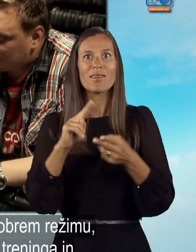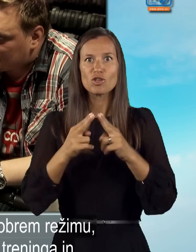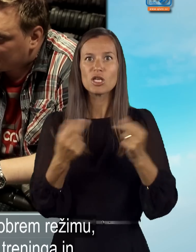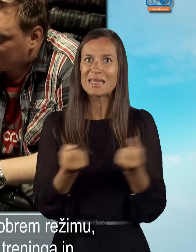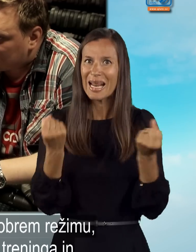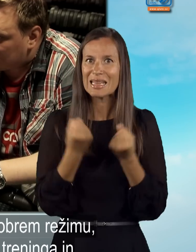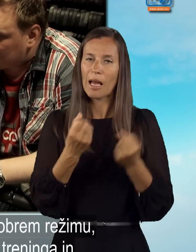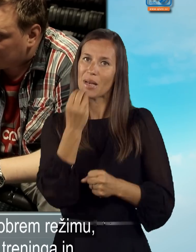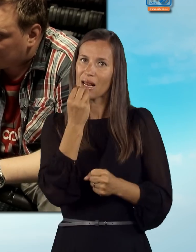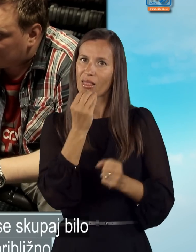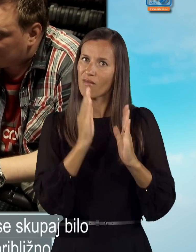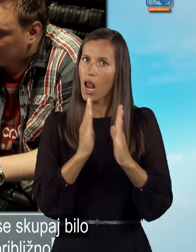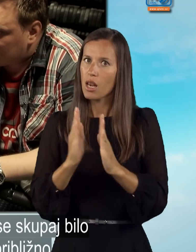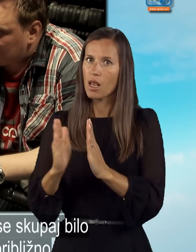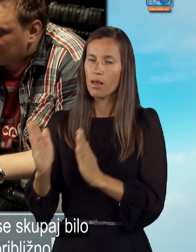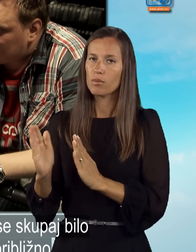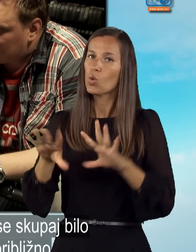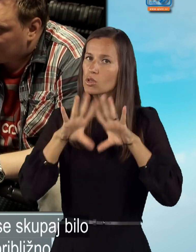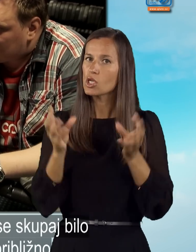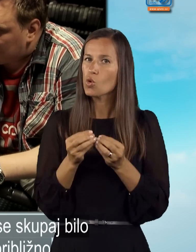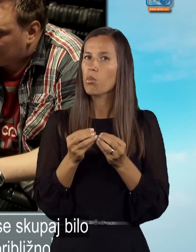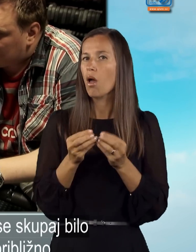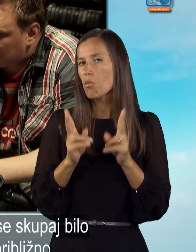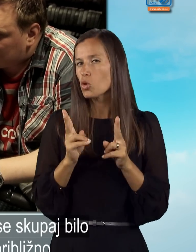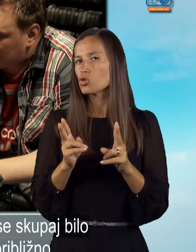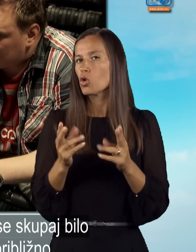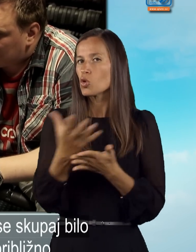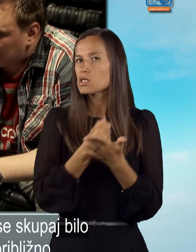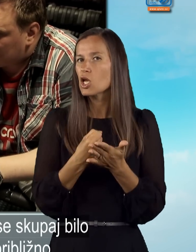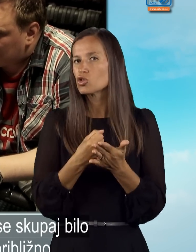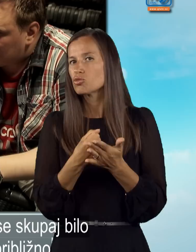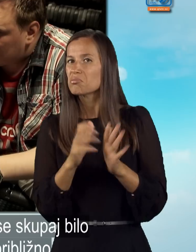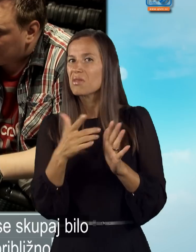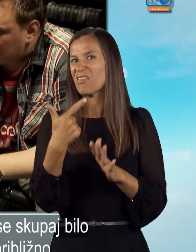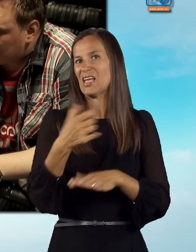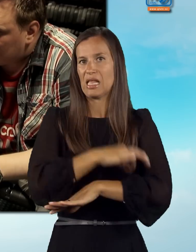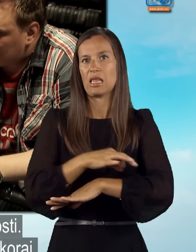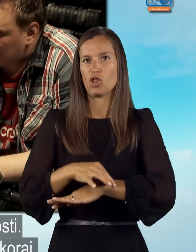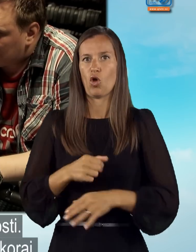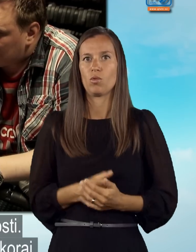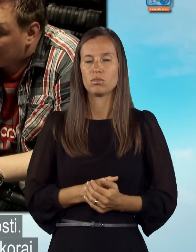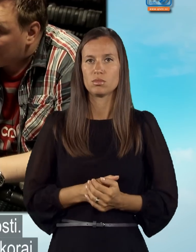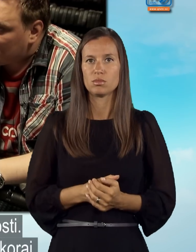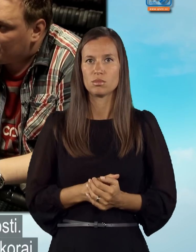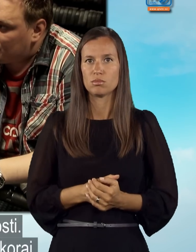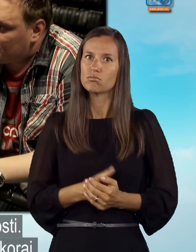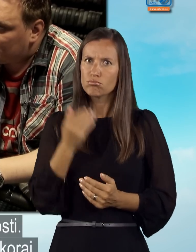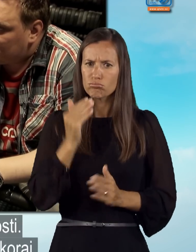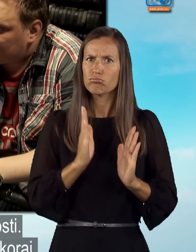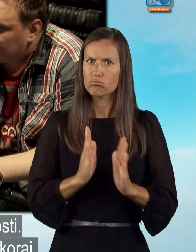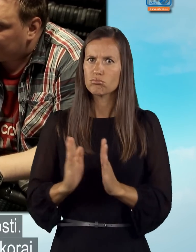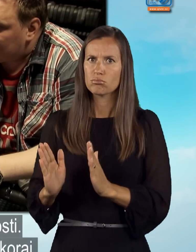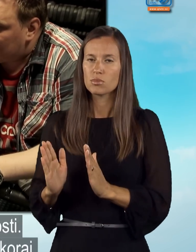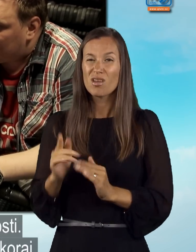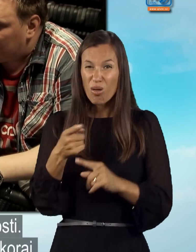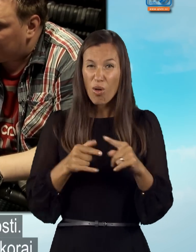priporočenem načinu treninga in prehranjevalnem režimu, vse skupaj bilo pač izvedljivo tam v cirka 20 tednih striktnosti.